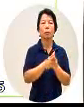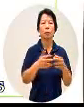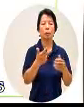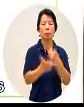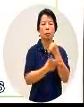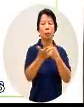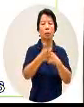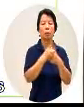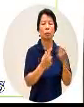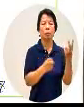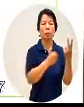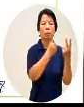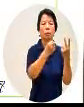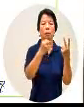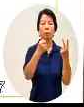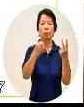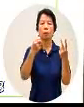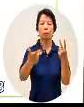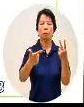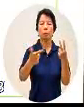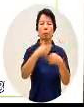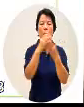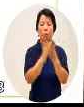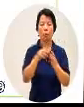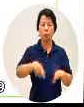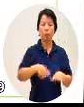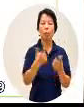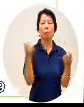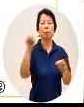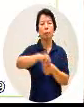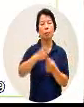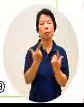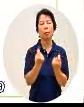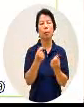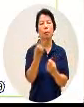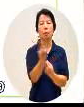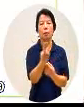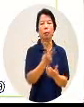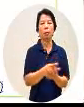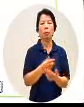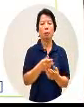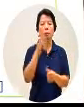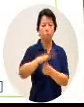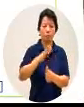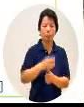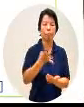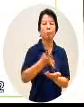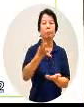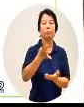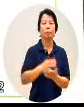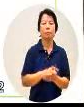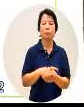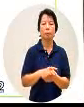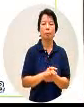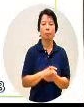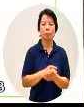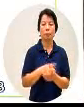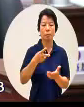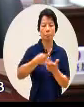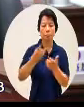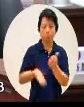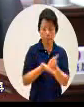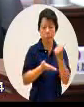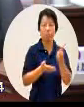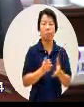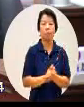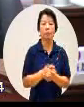2006年然後加上現在這一次所以我人生呢有四次落選的機會兩次當選的紀